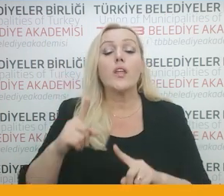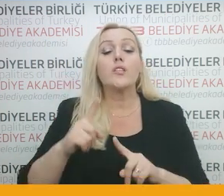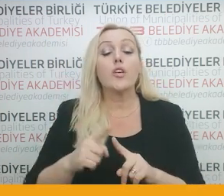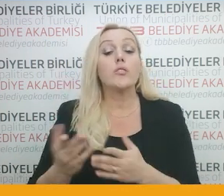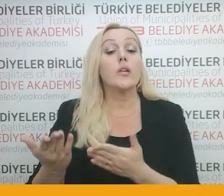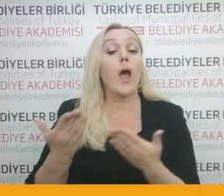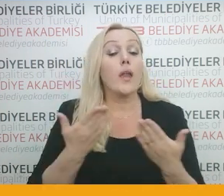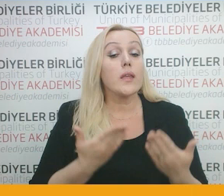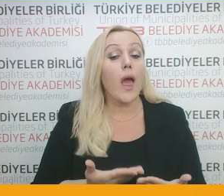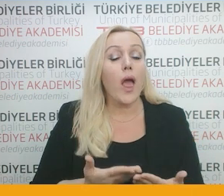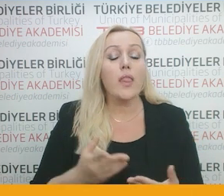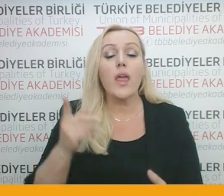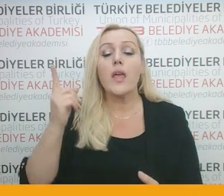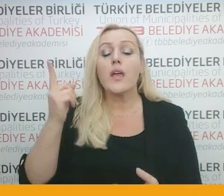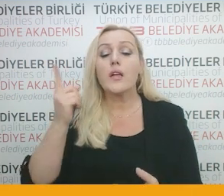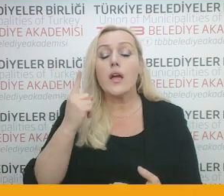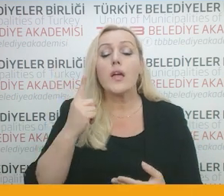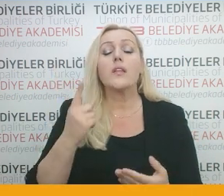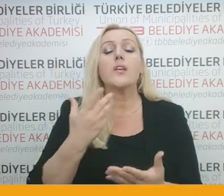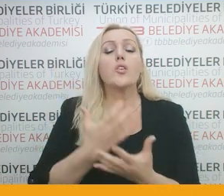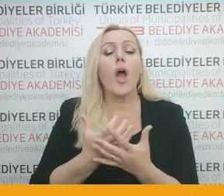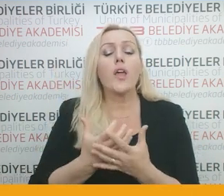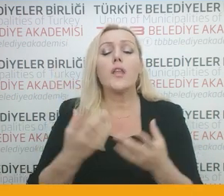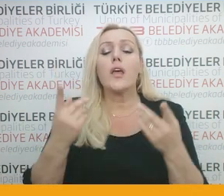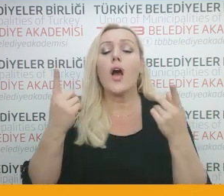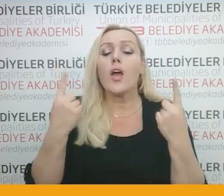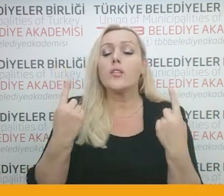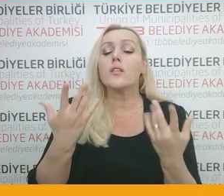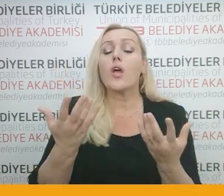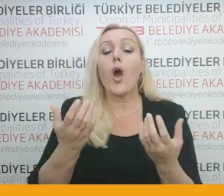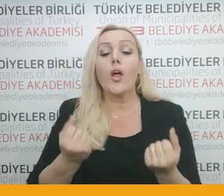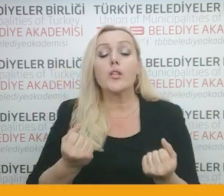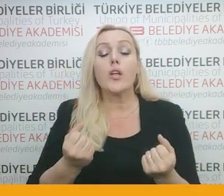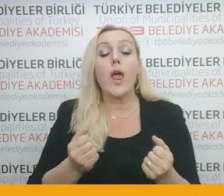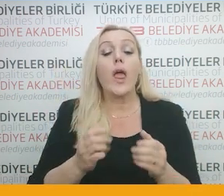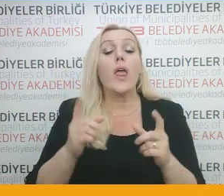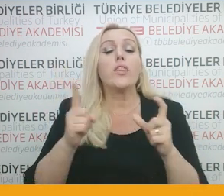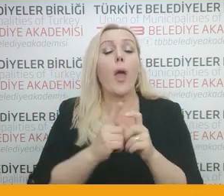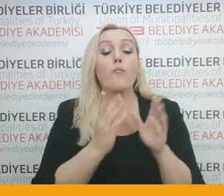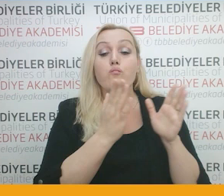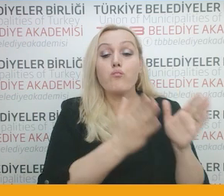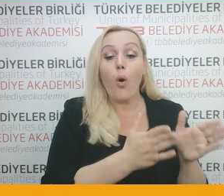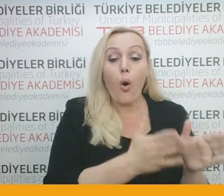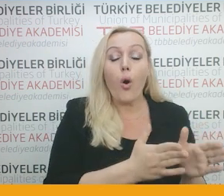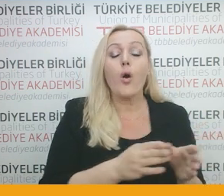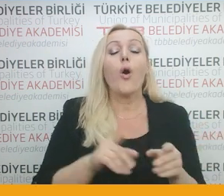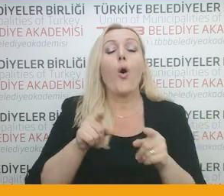Taşınırlar geldi. Kayıt yetkisi bunları teslim alır. Ambarlarda muhafaza eder. Kullanıcılara ve kullanım yerlerine teslim eder. Bunların kayıtlarını